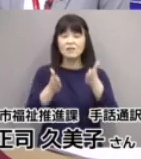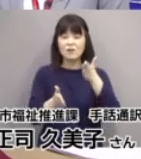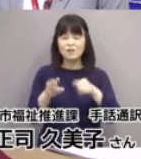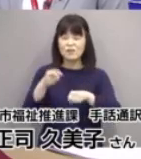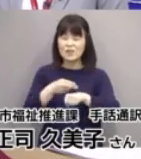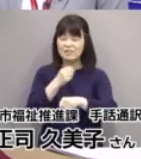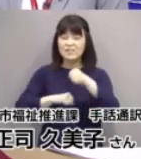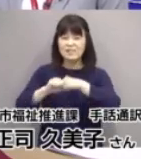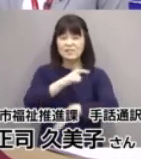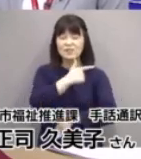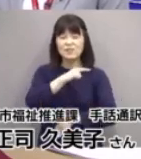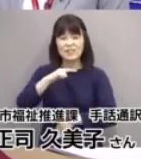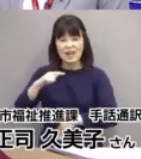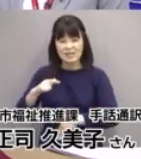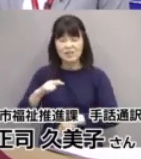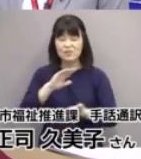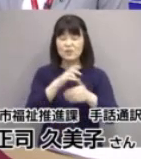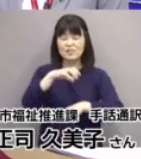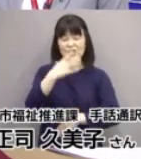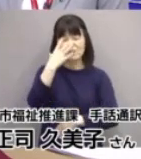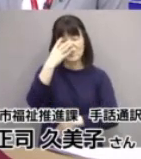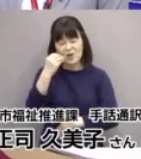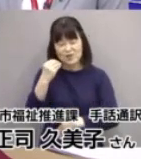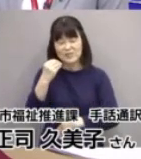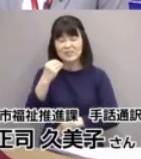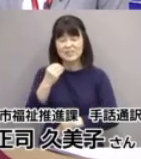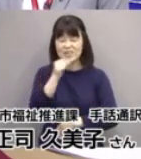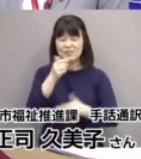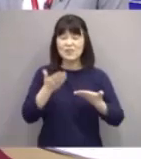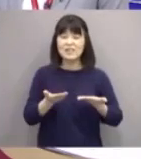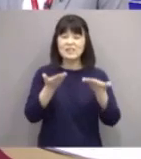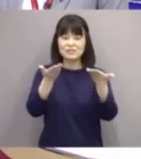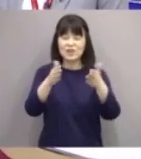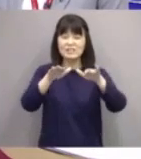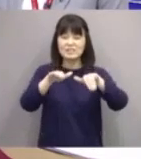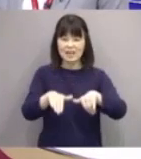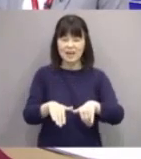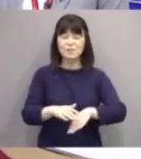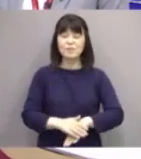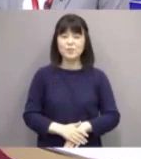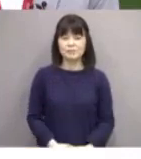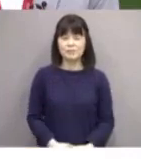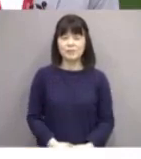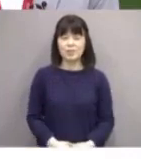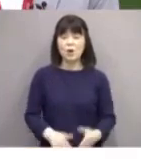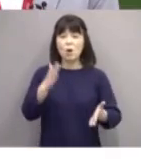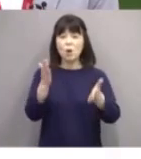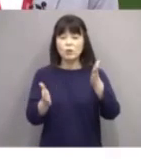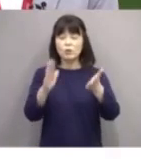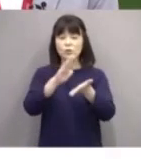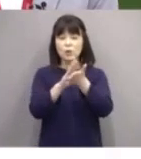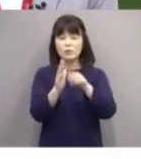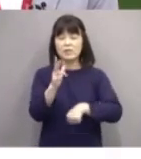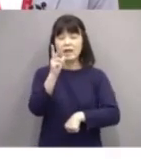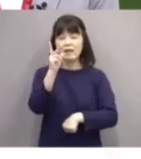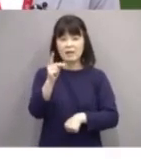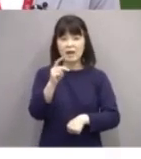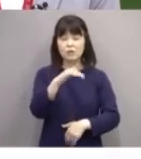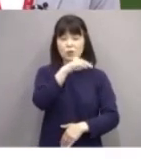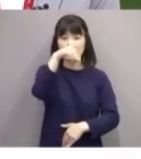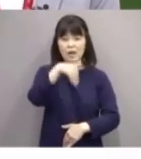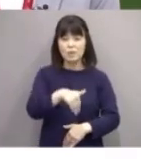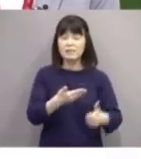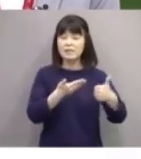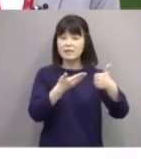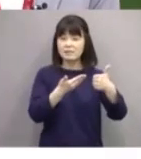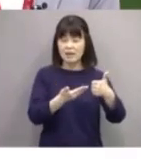ある取り組みなど幼稚園の魅力をご紹介しました。お話は出雲市保育幼稚園課の山根龍